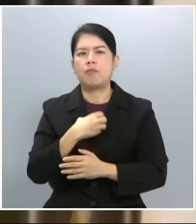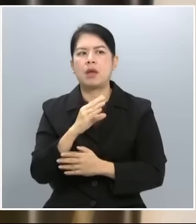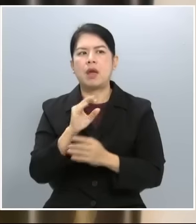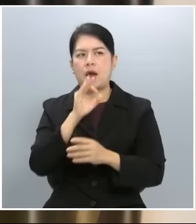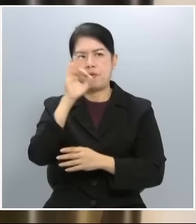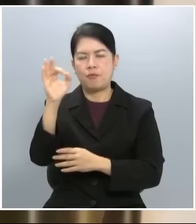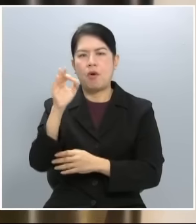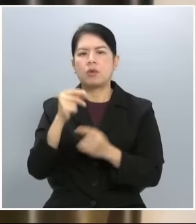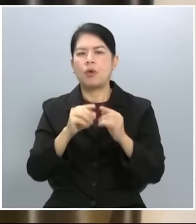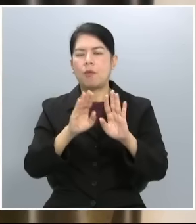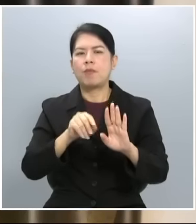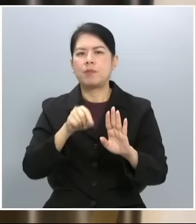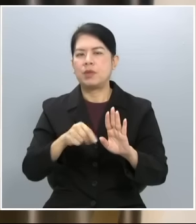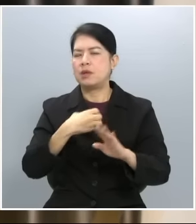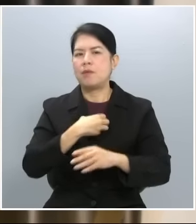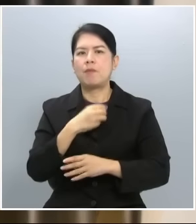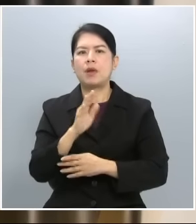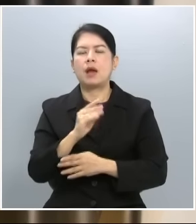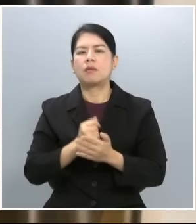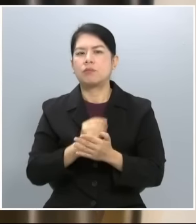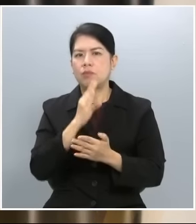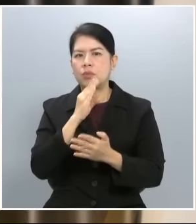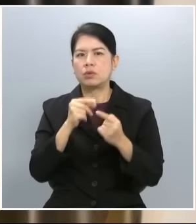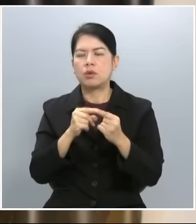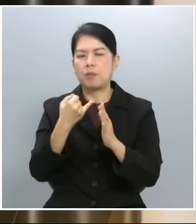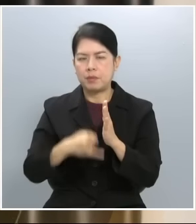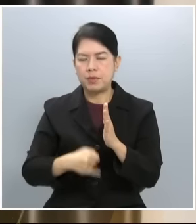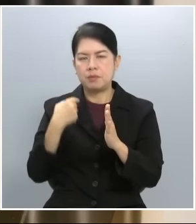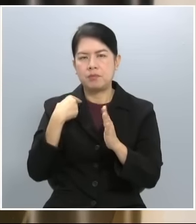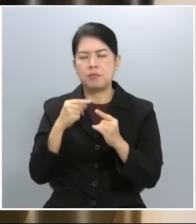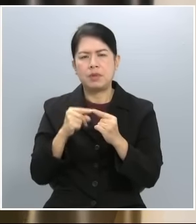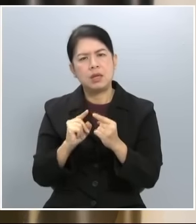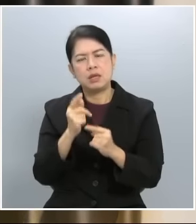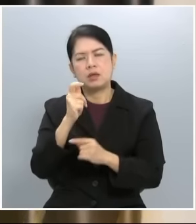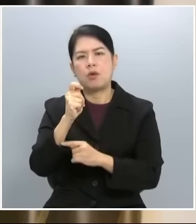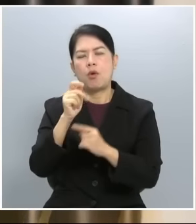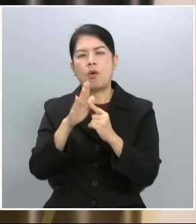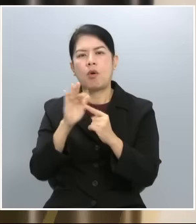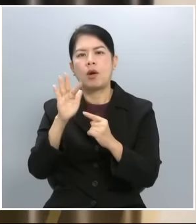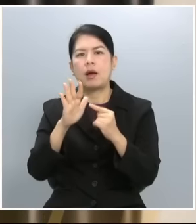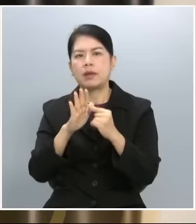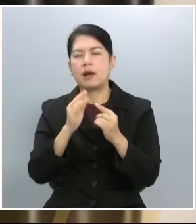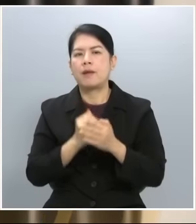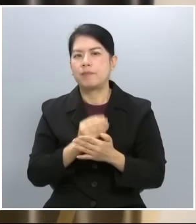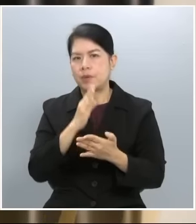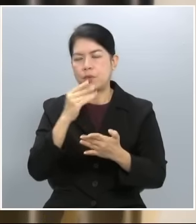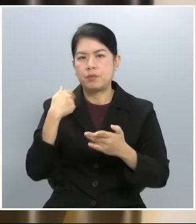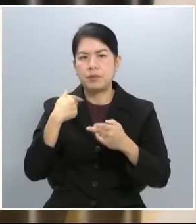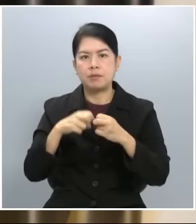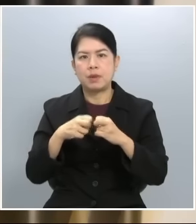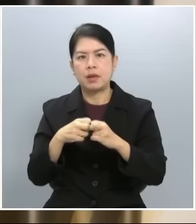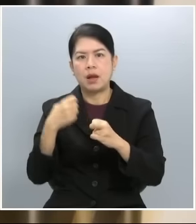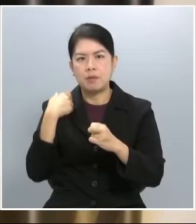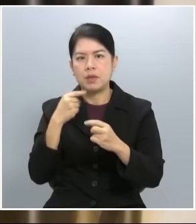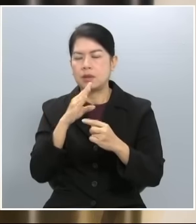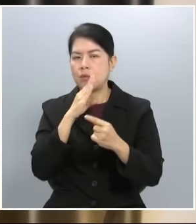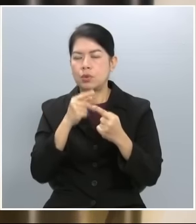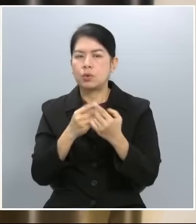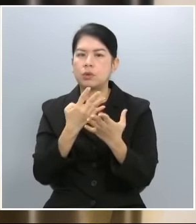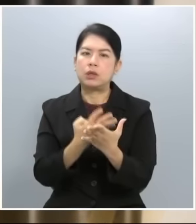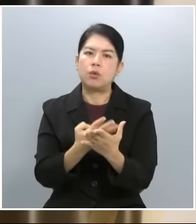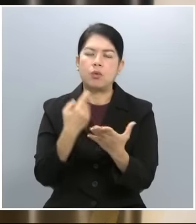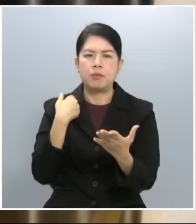แบบนี้ยิ่งเป็นคดีอาญาด้วยนะครับมันค่อนข้างที่จะถ้าพลาดมาแล้วมันมีโอกาสที่จะติดคุกนะครับ